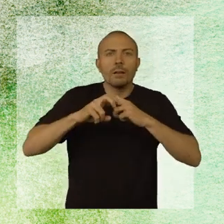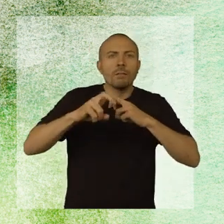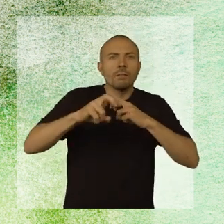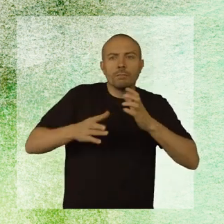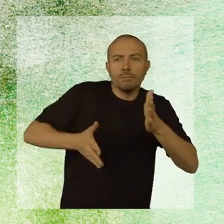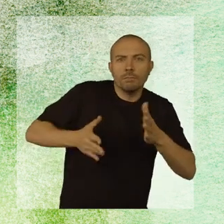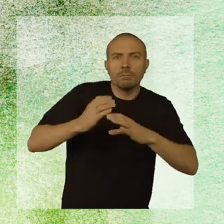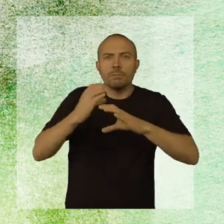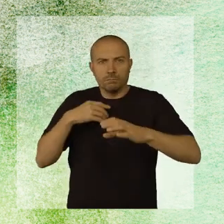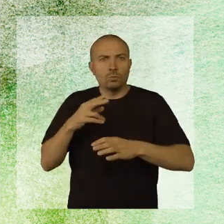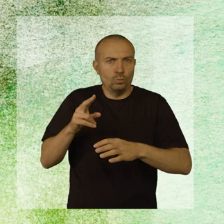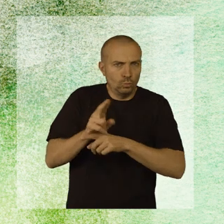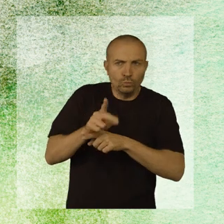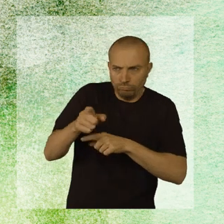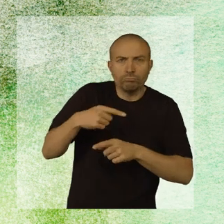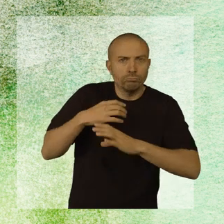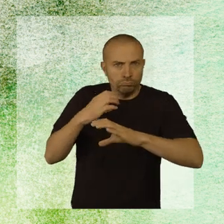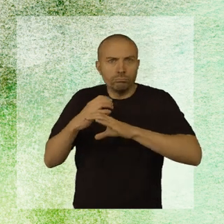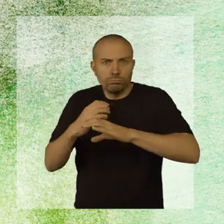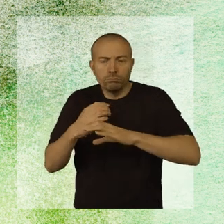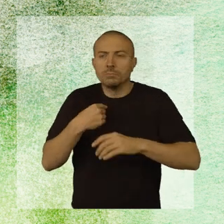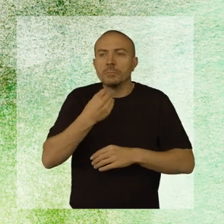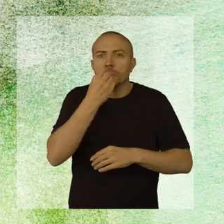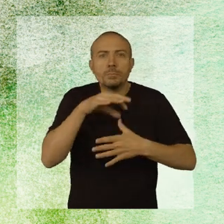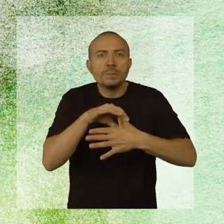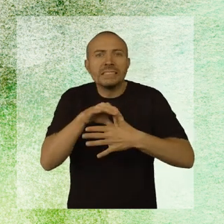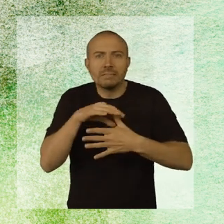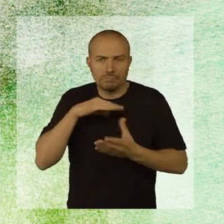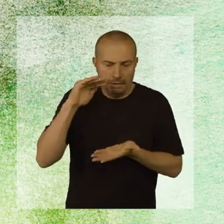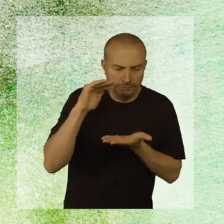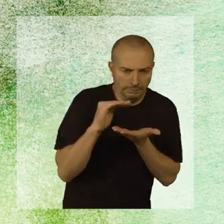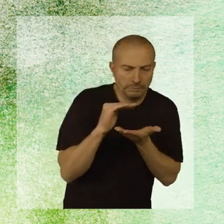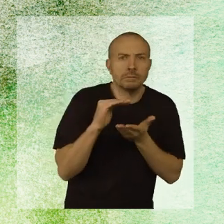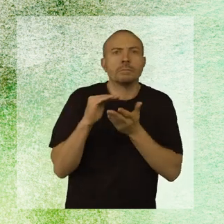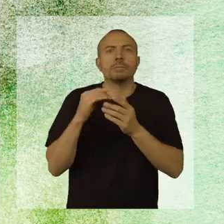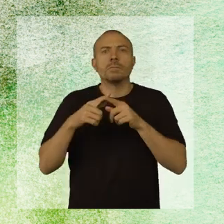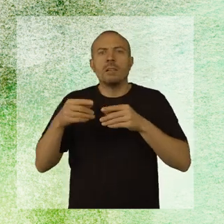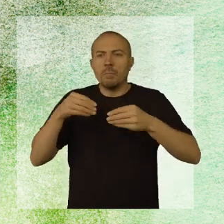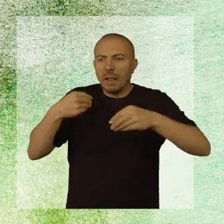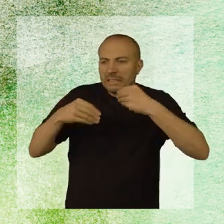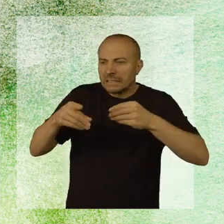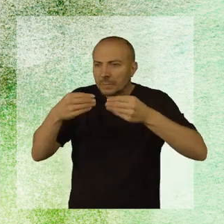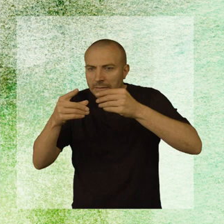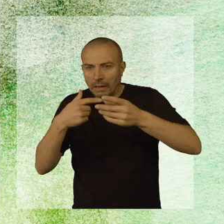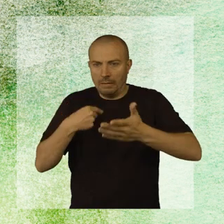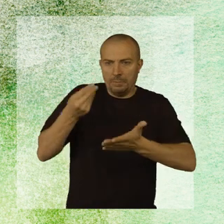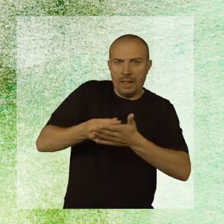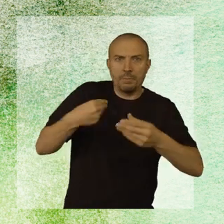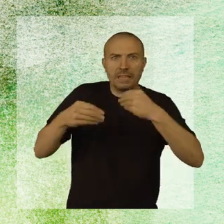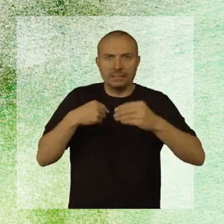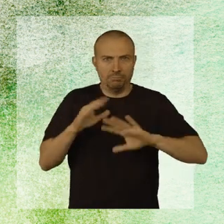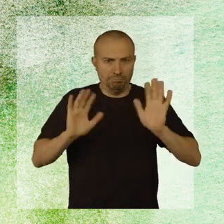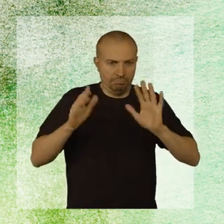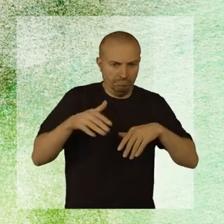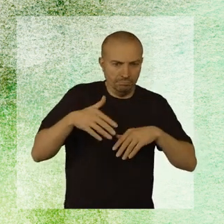environment, like just I use public transport and mainly I eat less meat, and